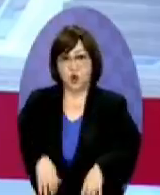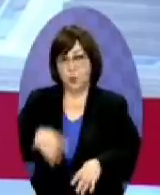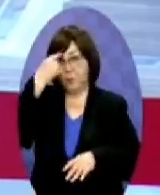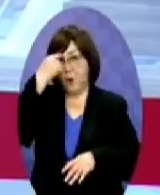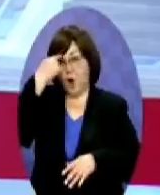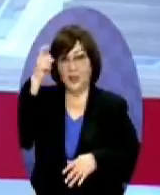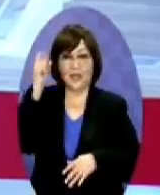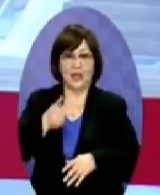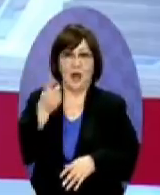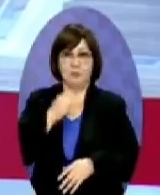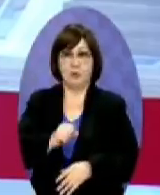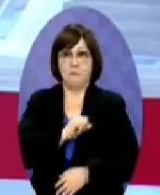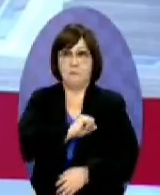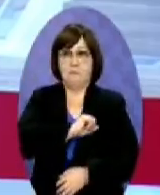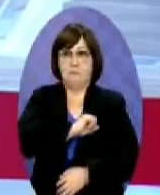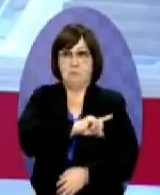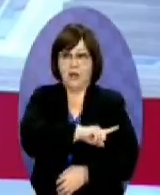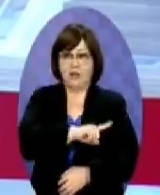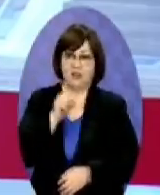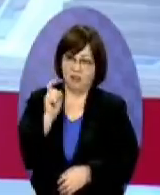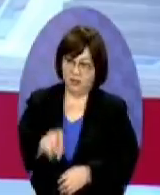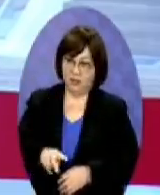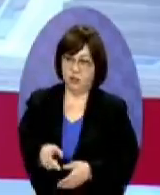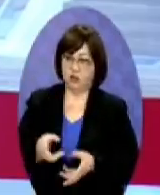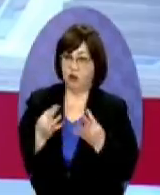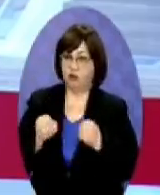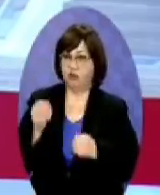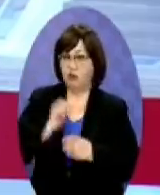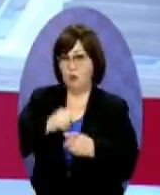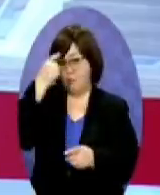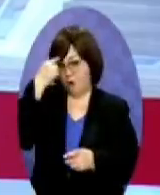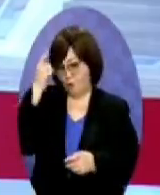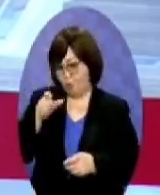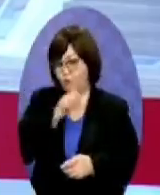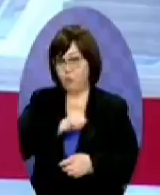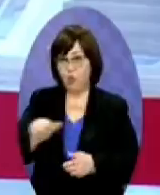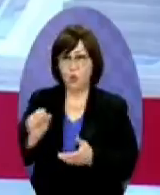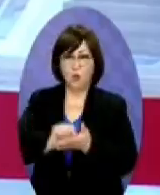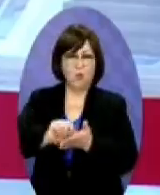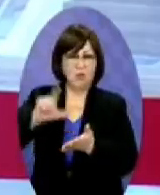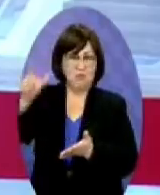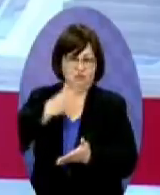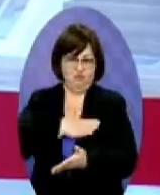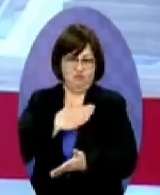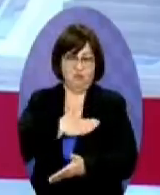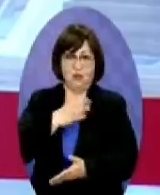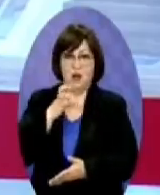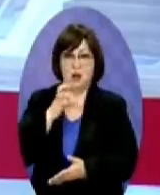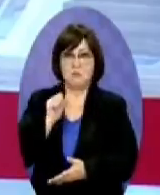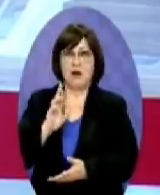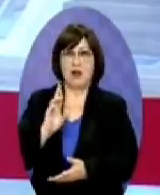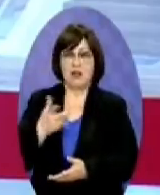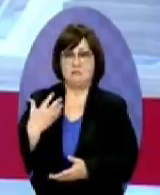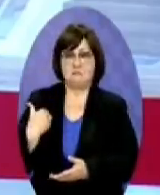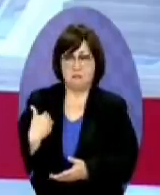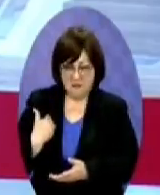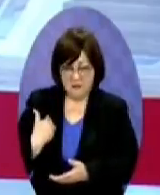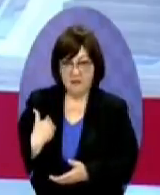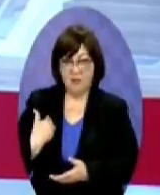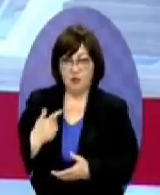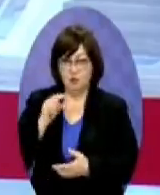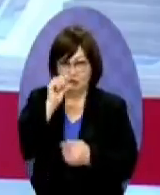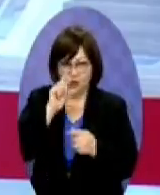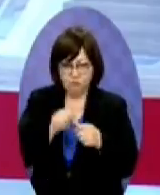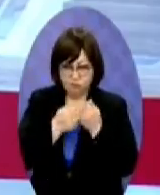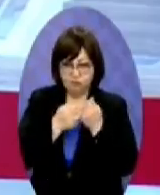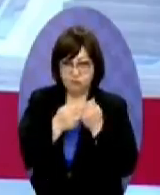хамгийн баялаг хэлний тоонд ордог. Энэ бол монгол хүн бүрийн үнэт баялаг юм. Энэ баялаг жаахан л эмтрэх юм бол үндэсний дархлаанд